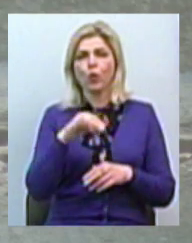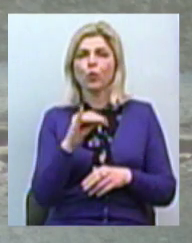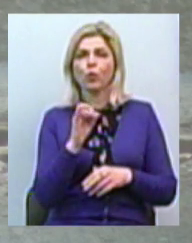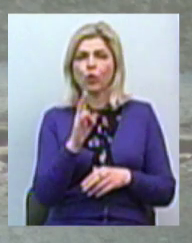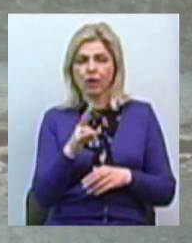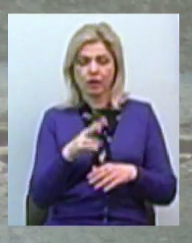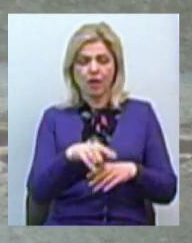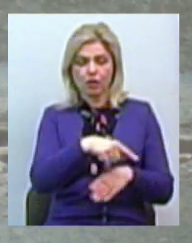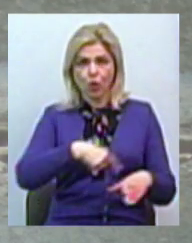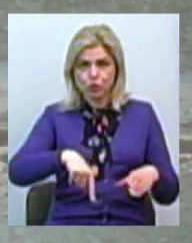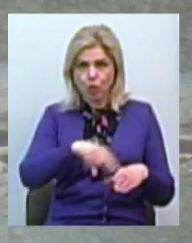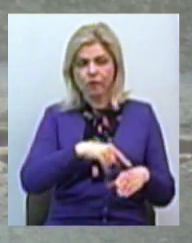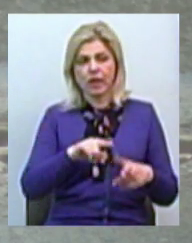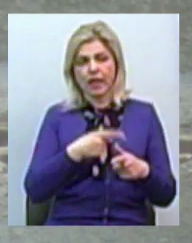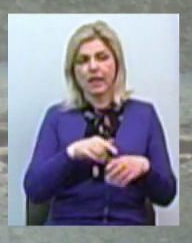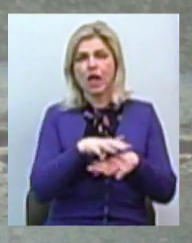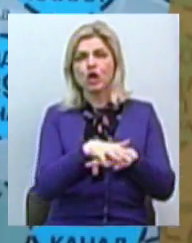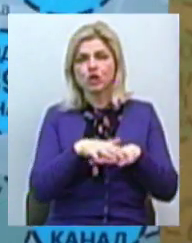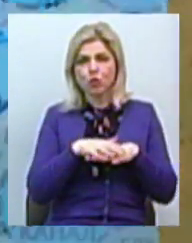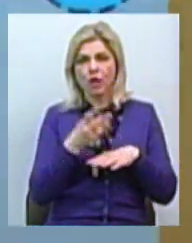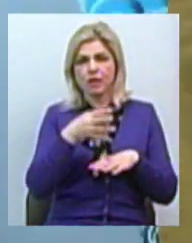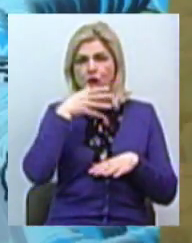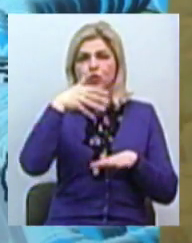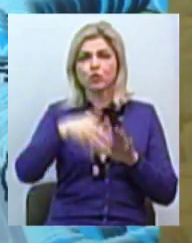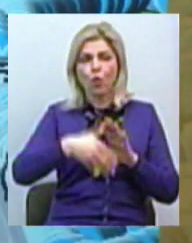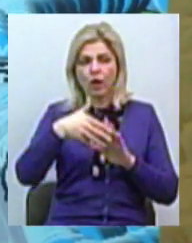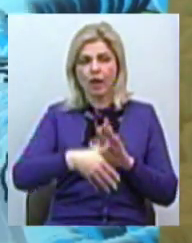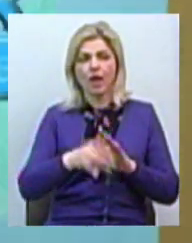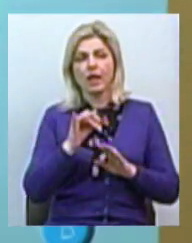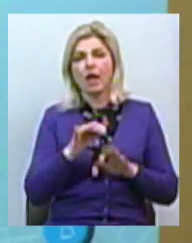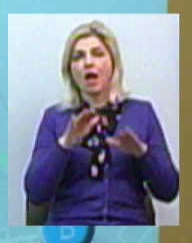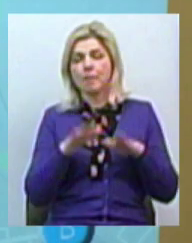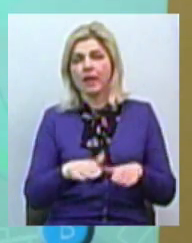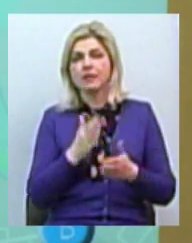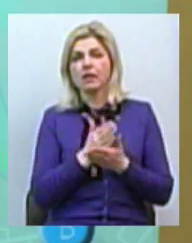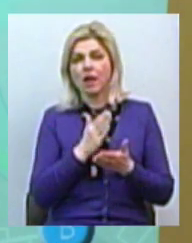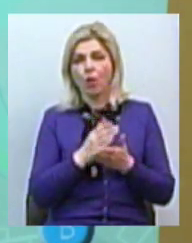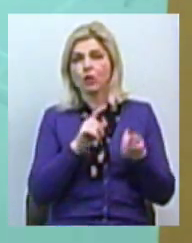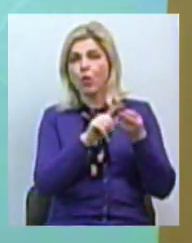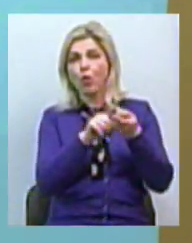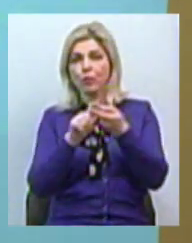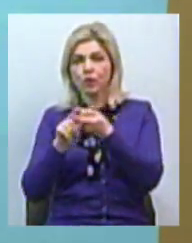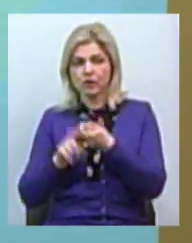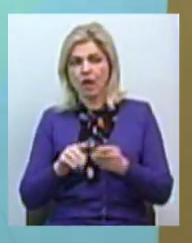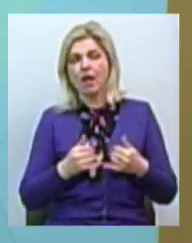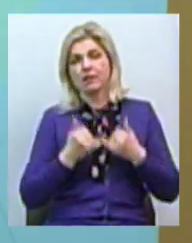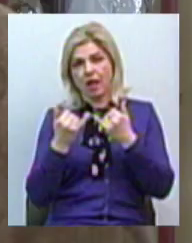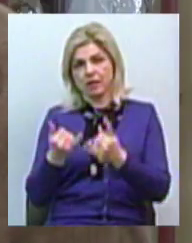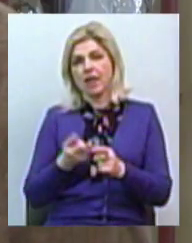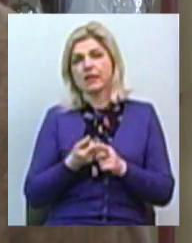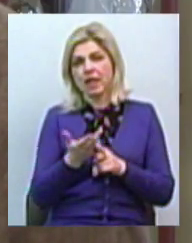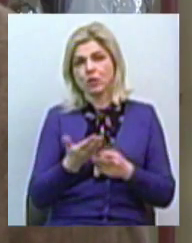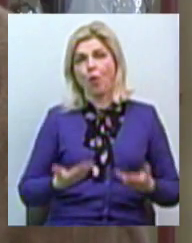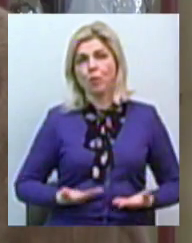на системах для зливових стоків. Дані з місцем розташування комунікацій вже надали кілька комунальних підприємств